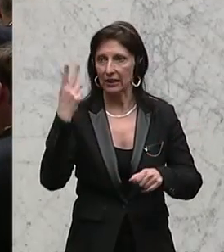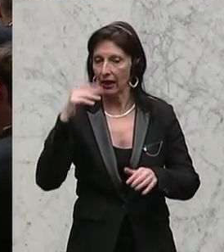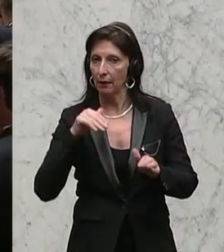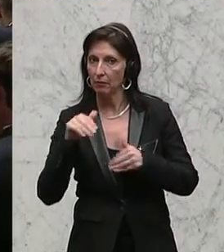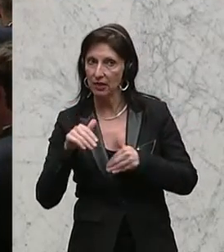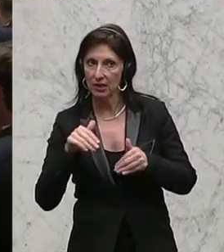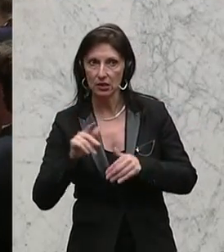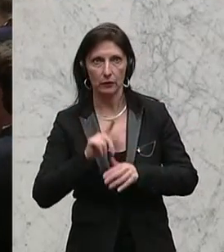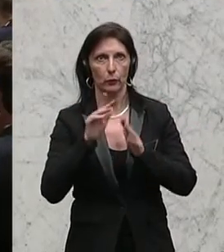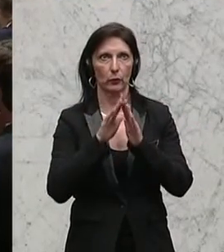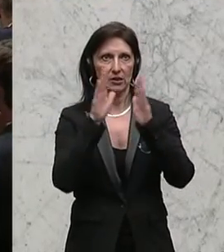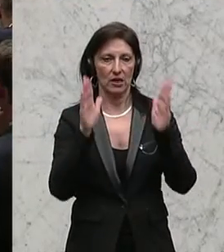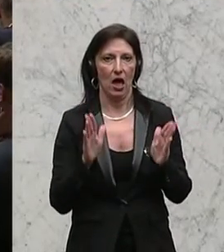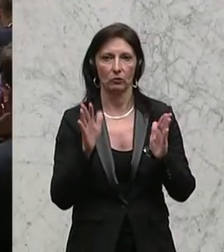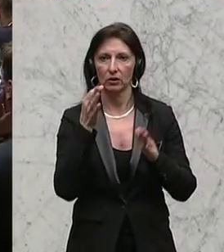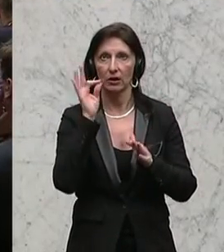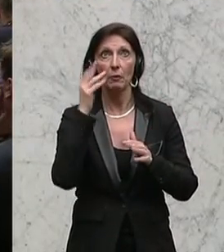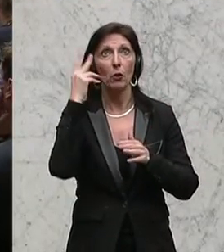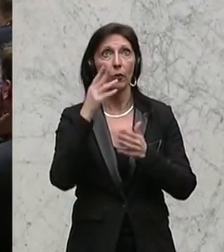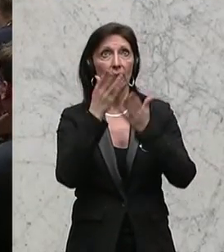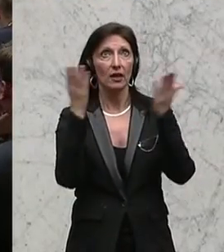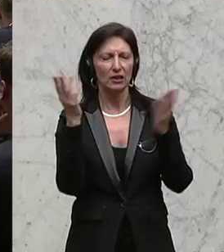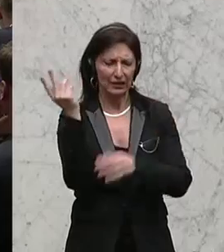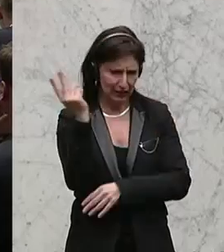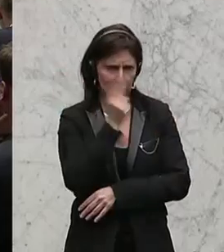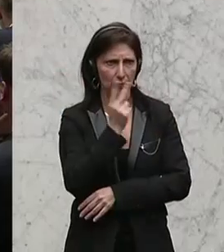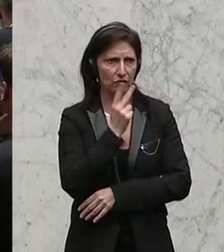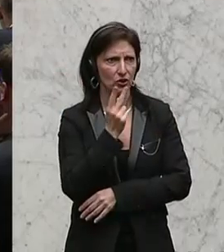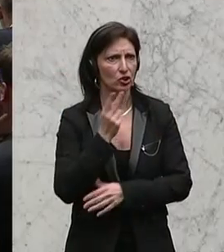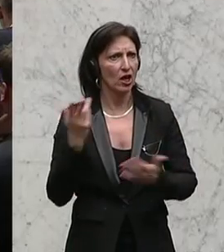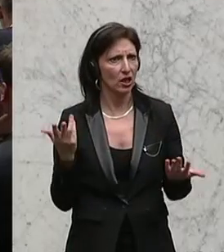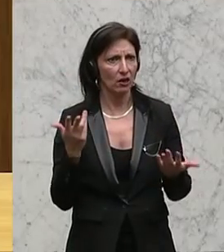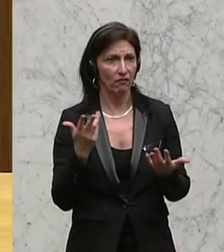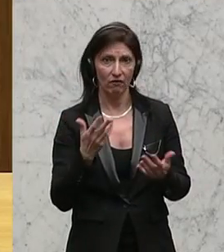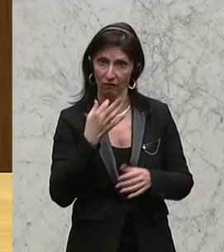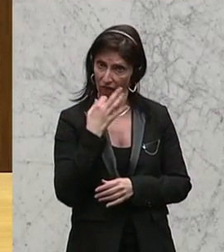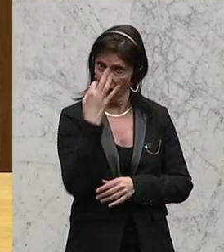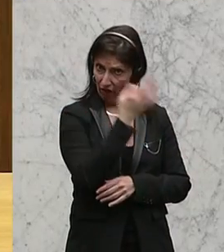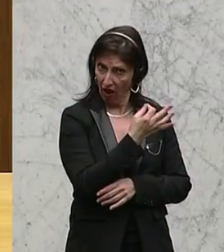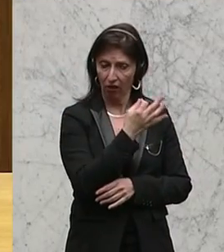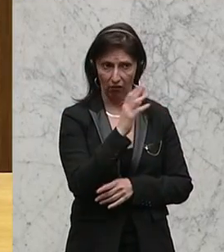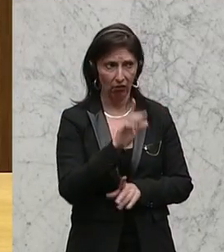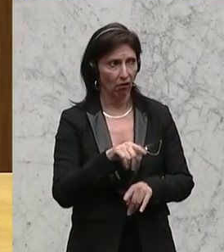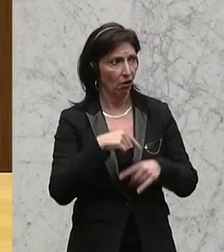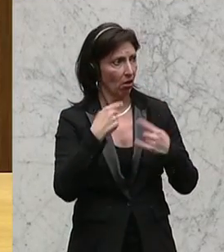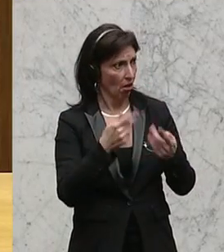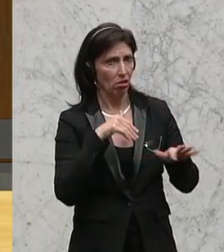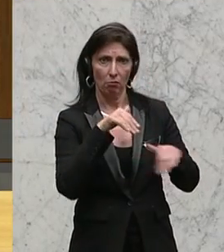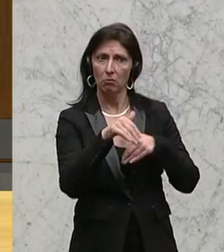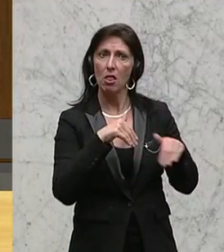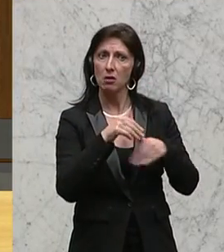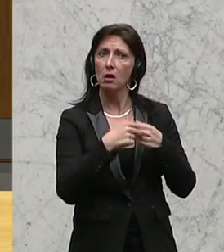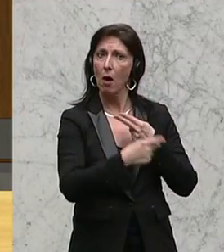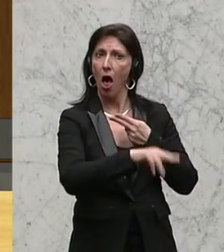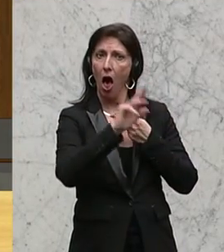Minister, Hohes Haus, meine Damen und Herren. Selbstverständlich bekommt man auf Anfrage die genauen Zahlen seitens des Ministeriums,